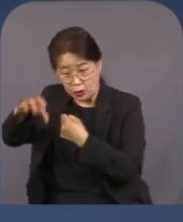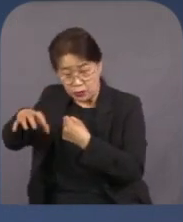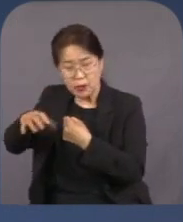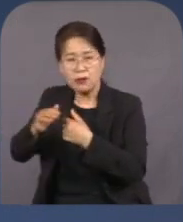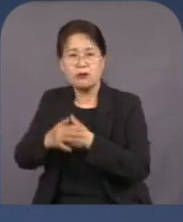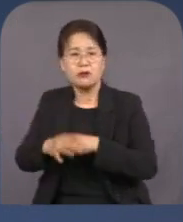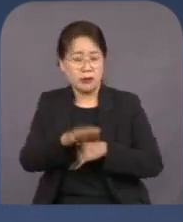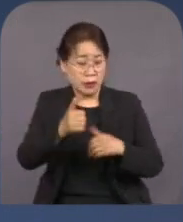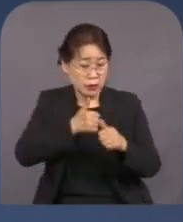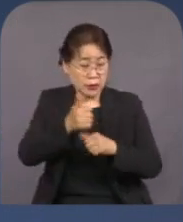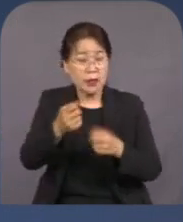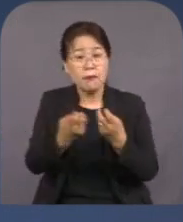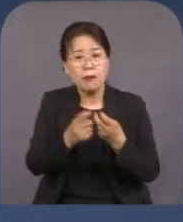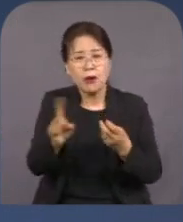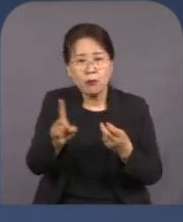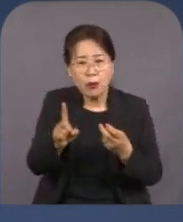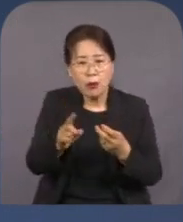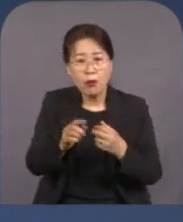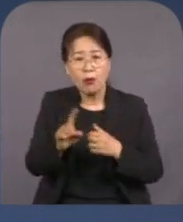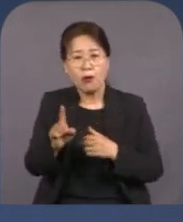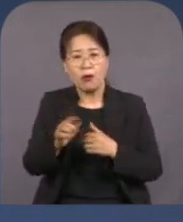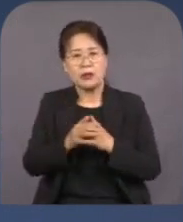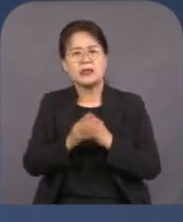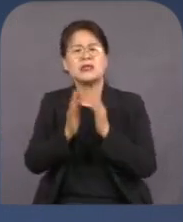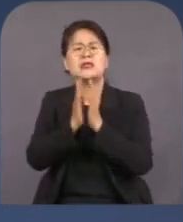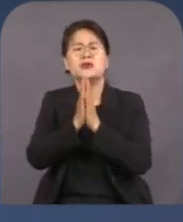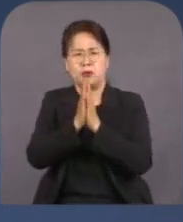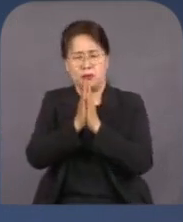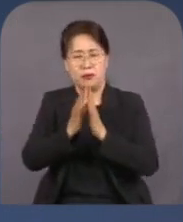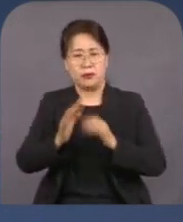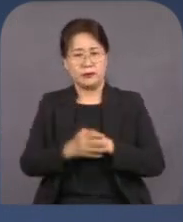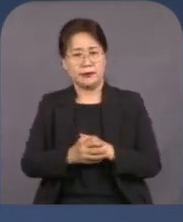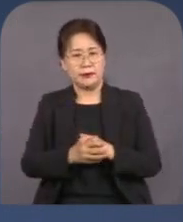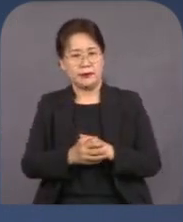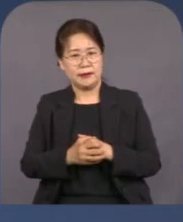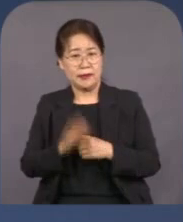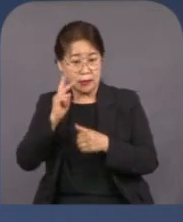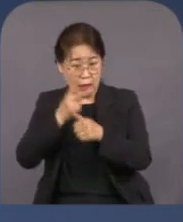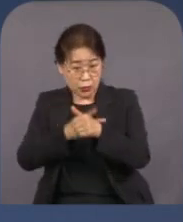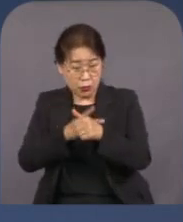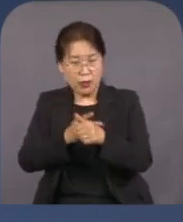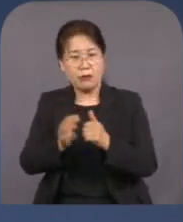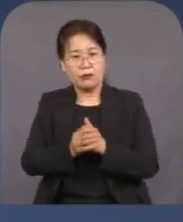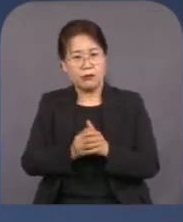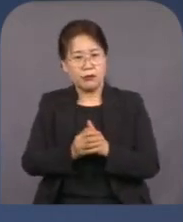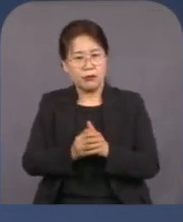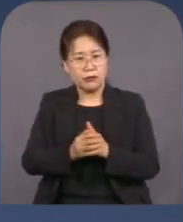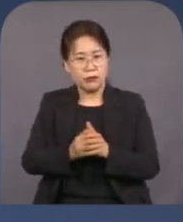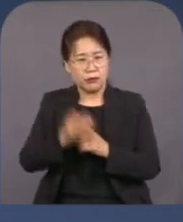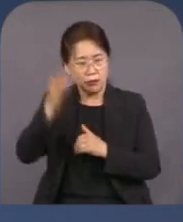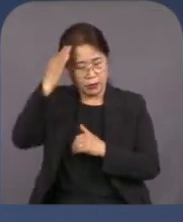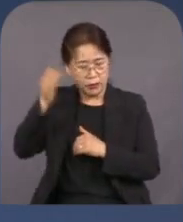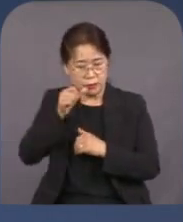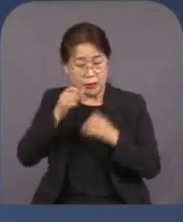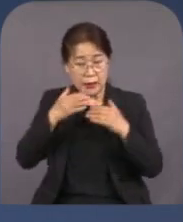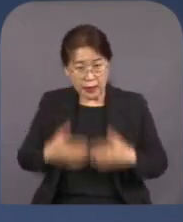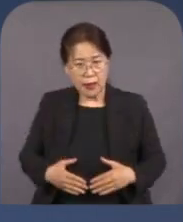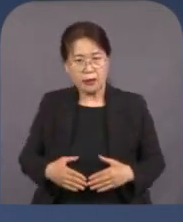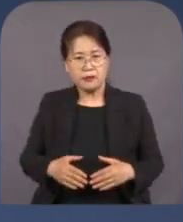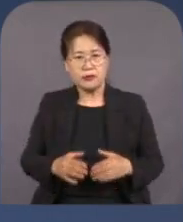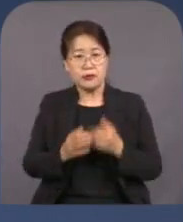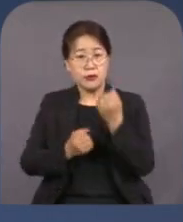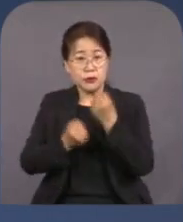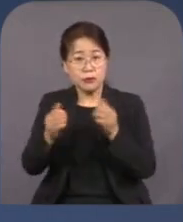우리가 승리할 수가 있는 것이죠 자 그러면 이제 사도 바울이 전신갑주를 말한 다음에